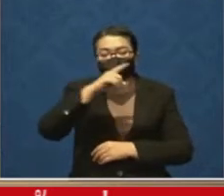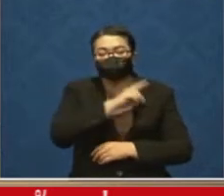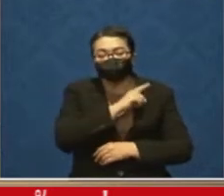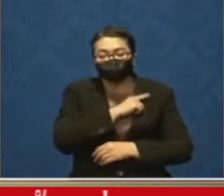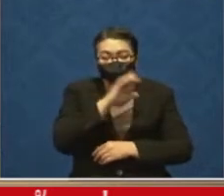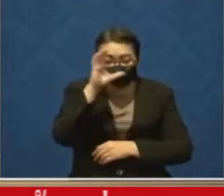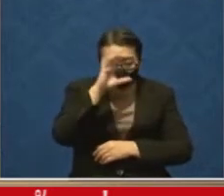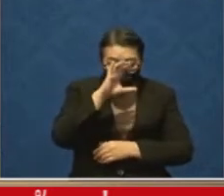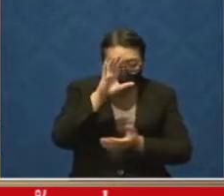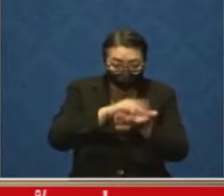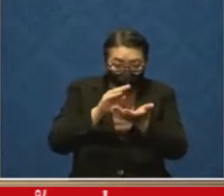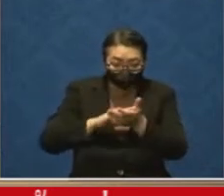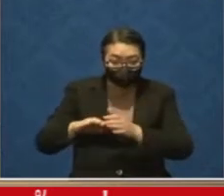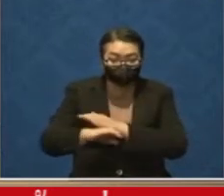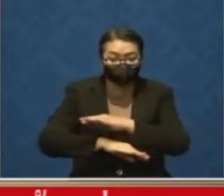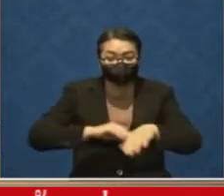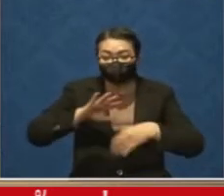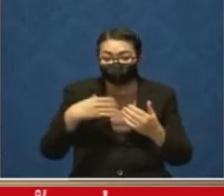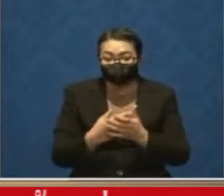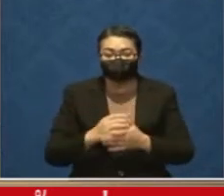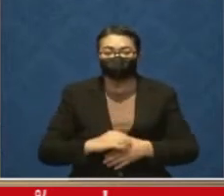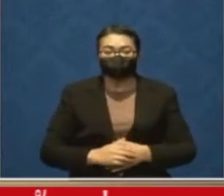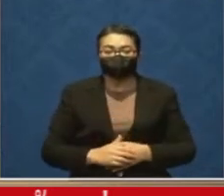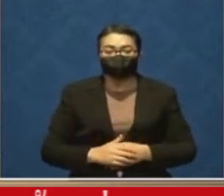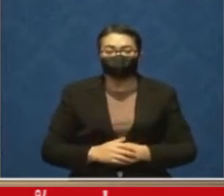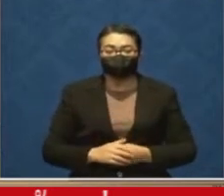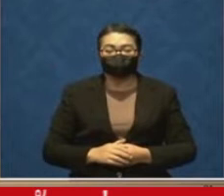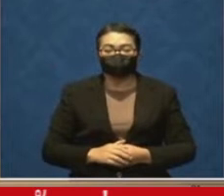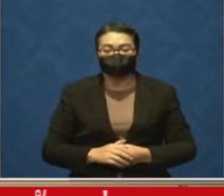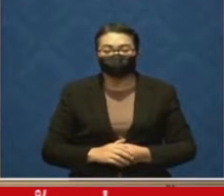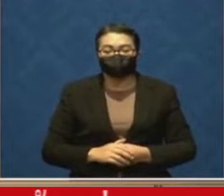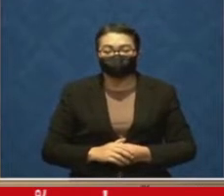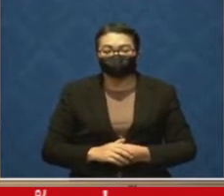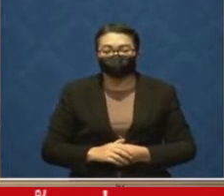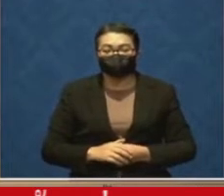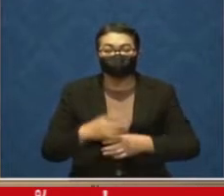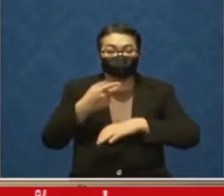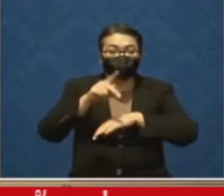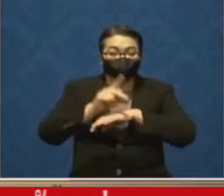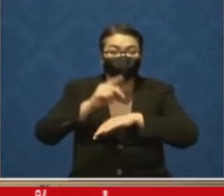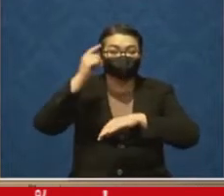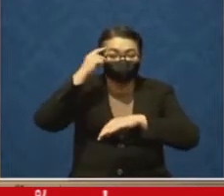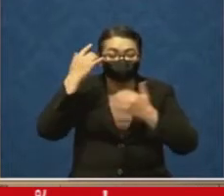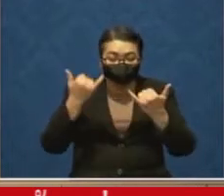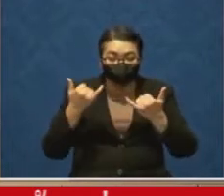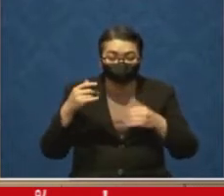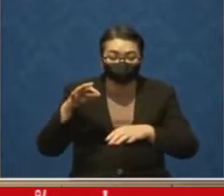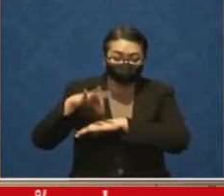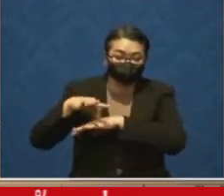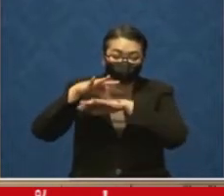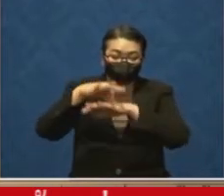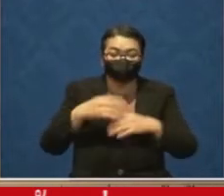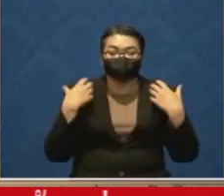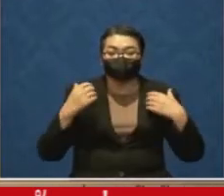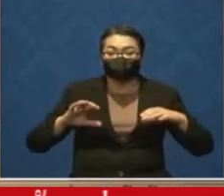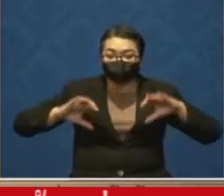บท่ประทานทราบดีนะครับทุกคนที่มาเป็นรฐบ